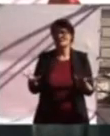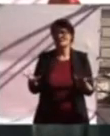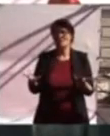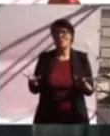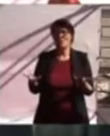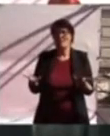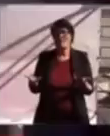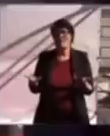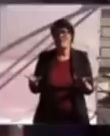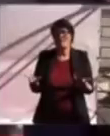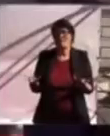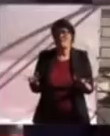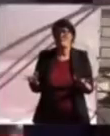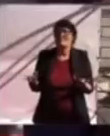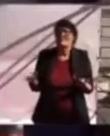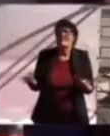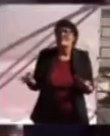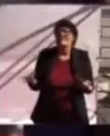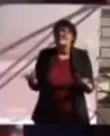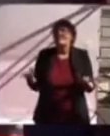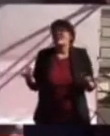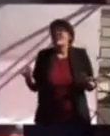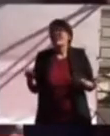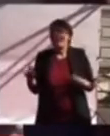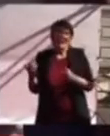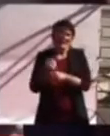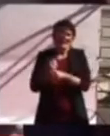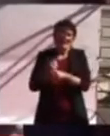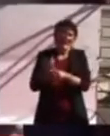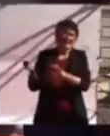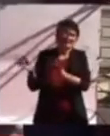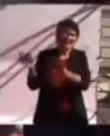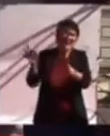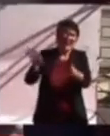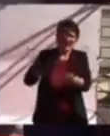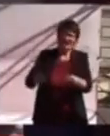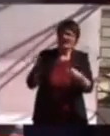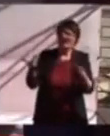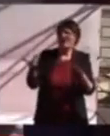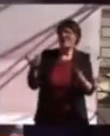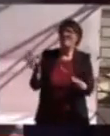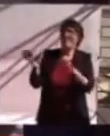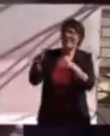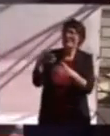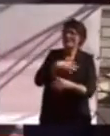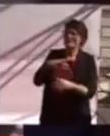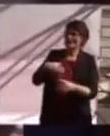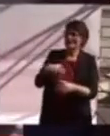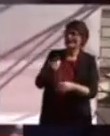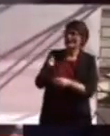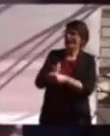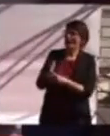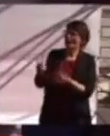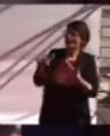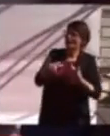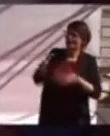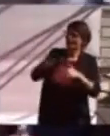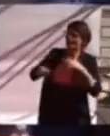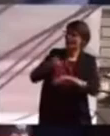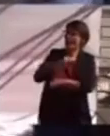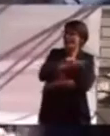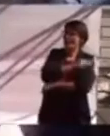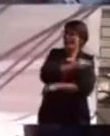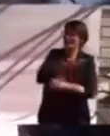non è immediato non è domani mattina di risposte dalla comunità scientifica internazionale in termini di un vaccino